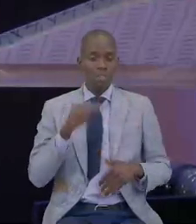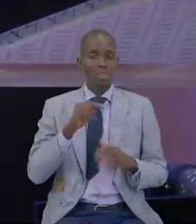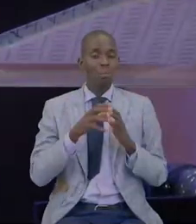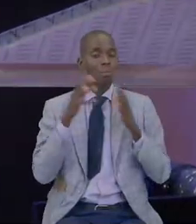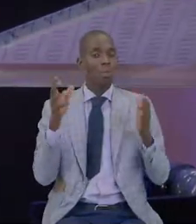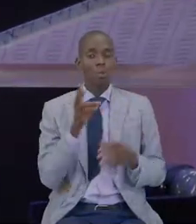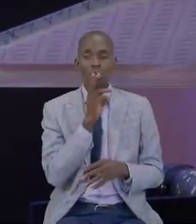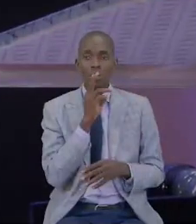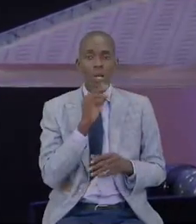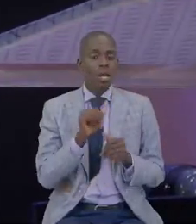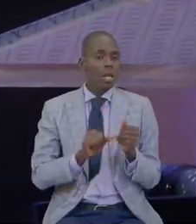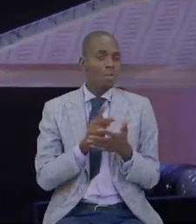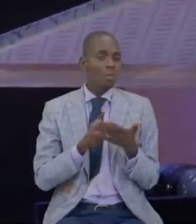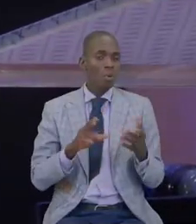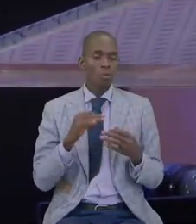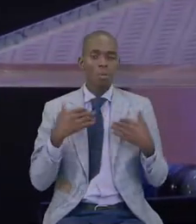corps, beaucoup d'eau.